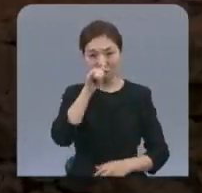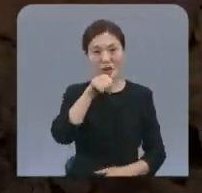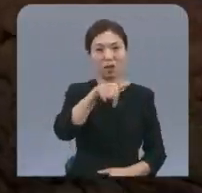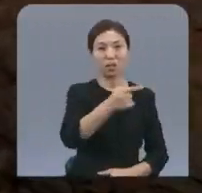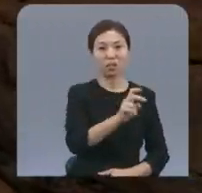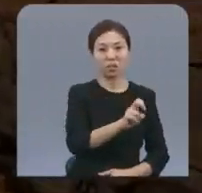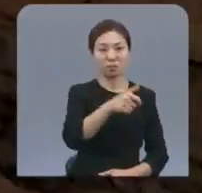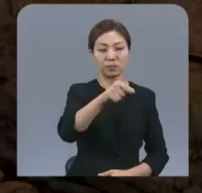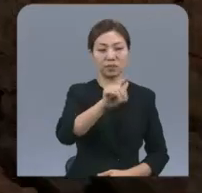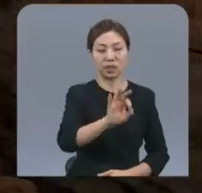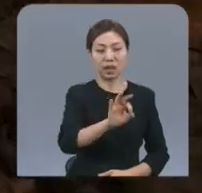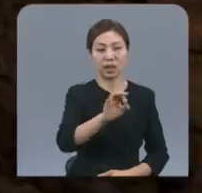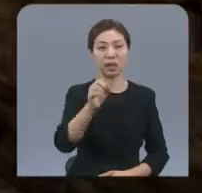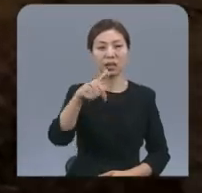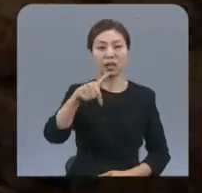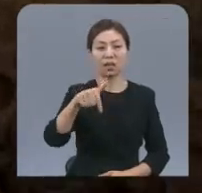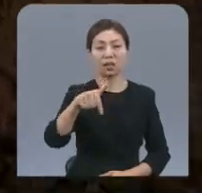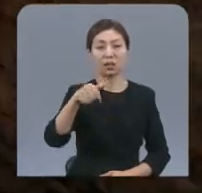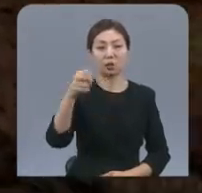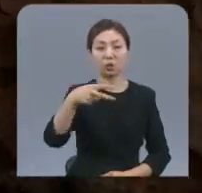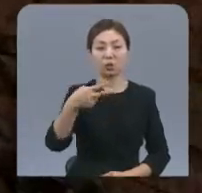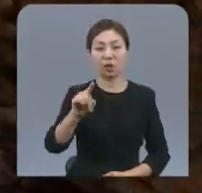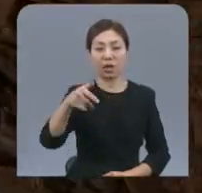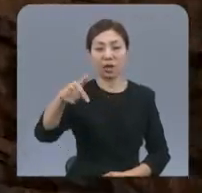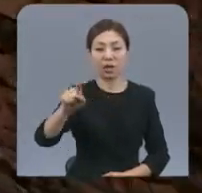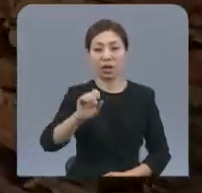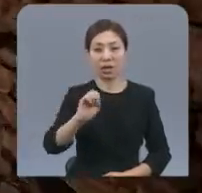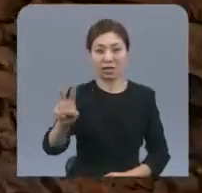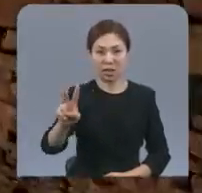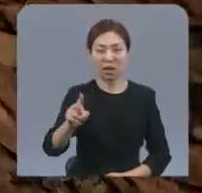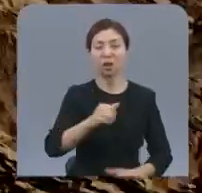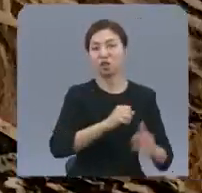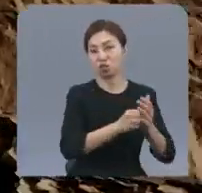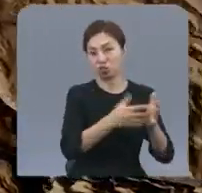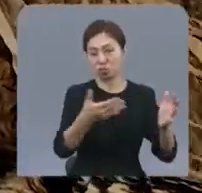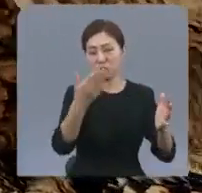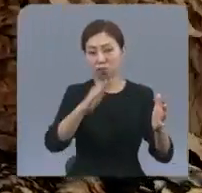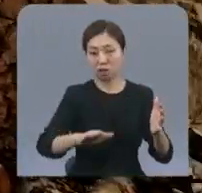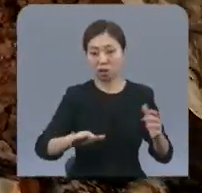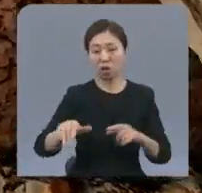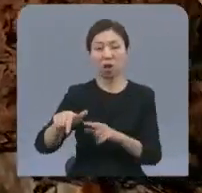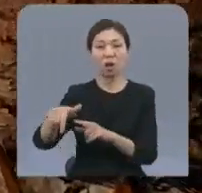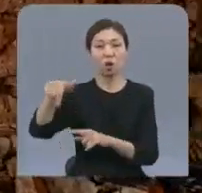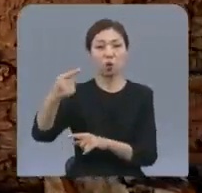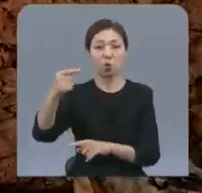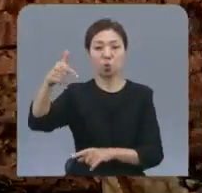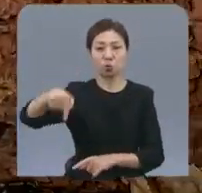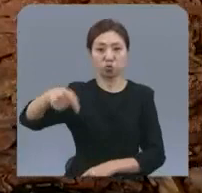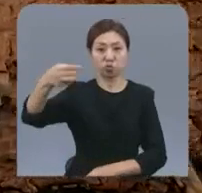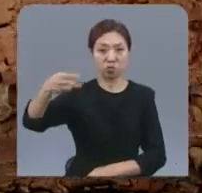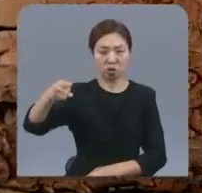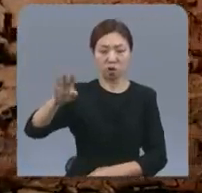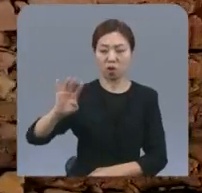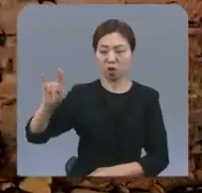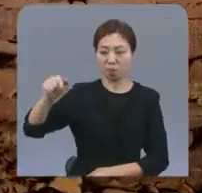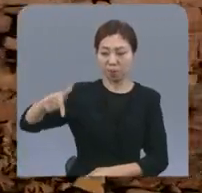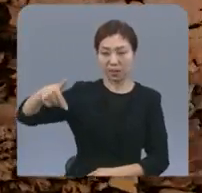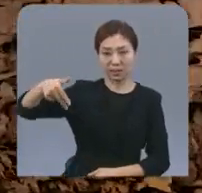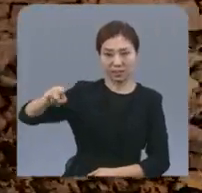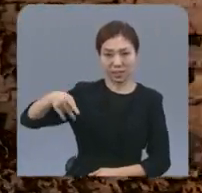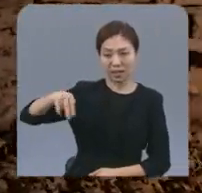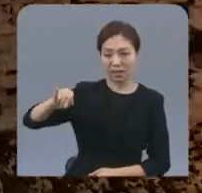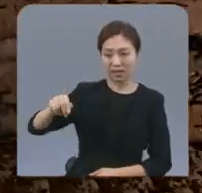hòa thuận với các nước láng giềng thêm vào đó quần thể này cũng mang giá trị cao trong việc thể hiện sự đa dạng của nền văn minh cổ đại đông á